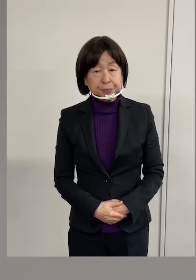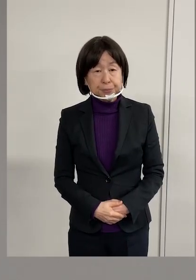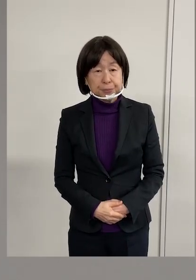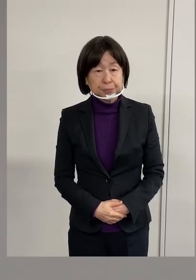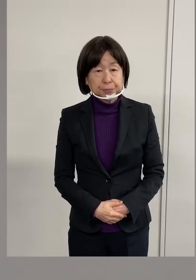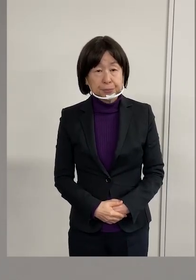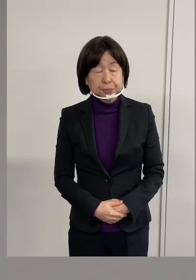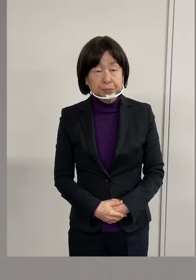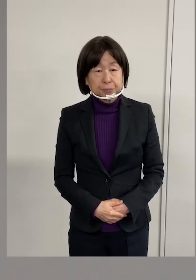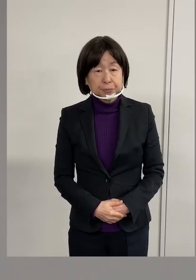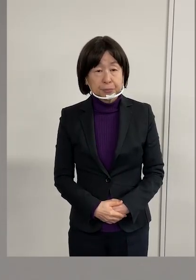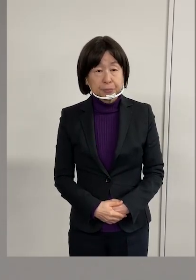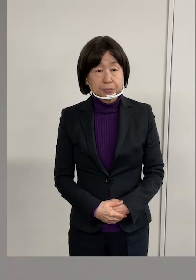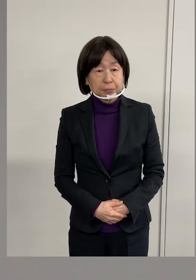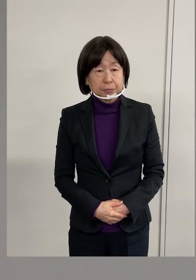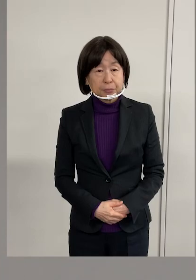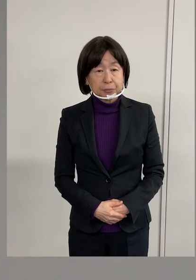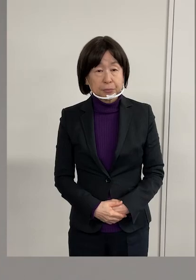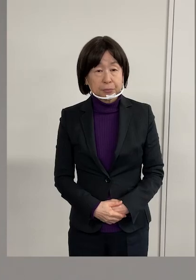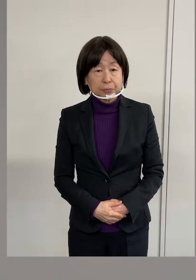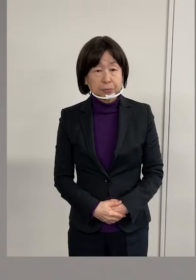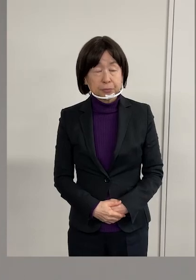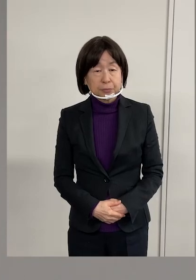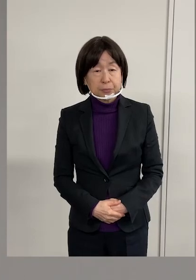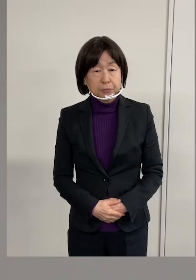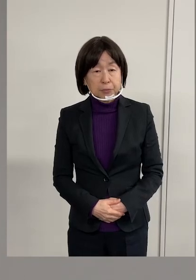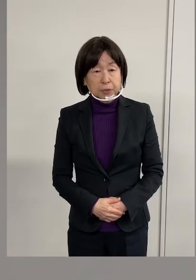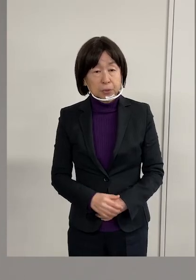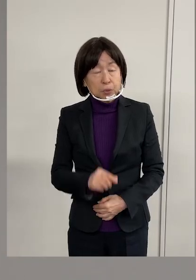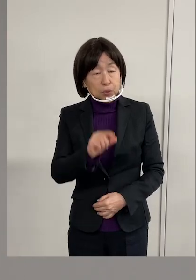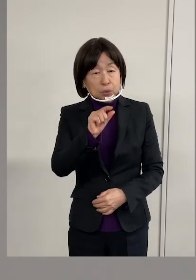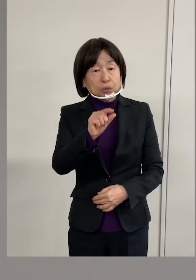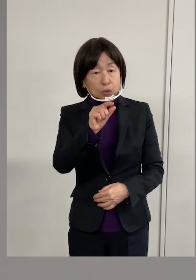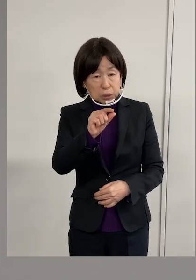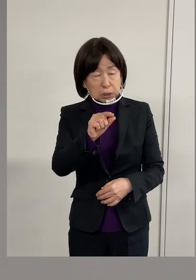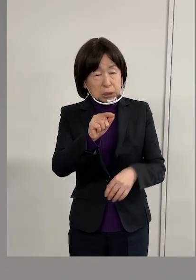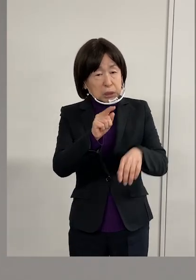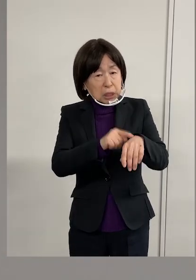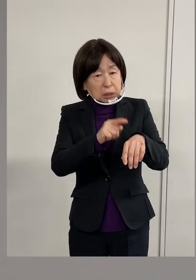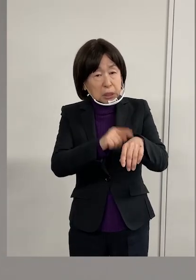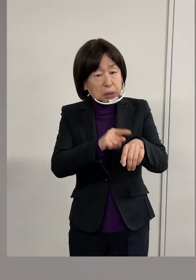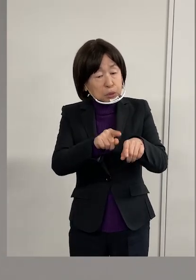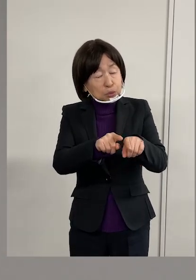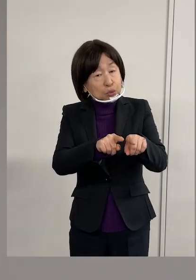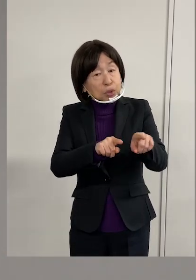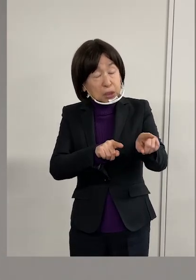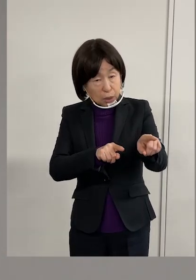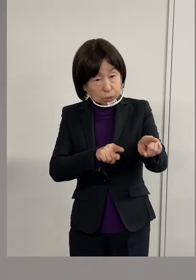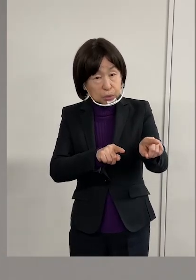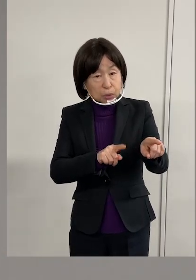から、少し、タイムラグがありますので、申請を